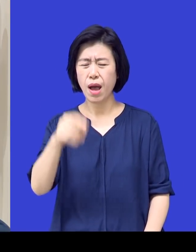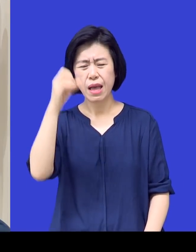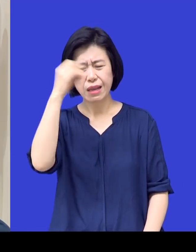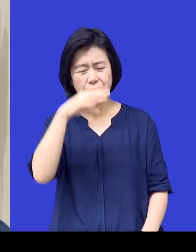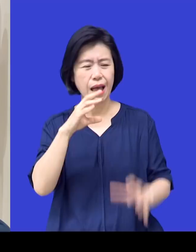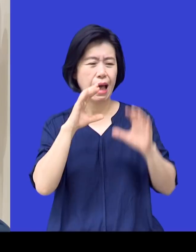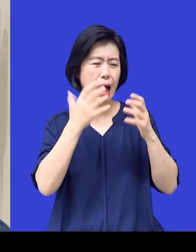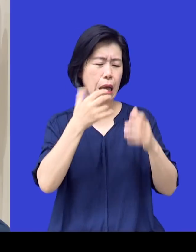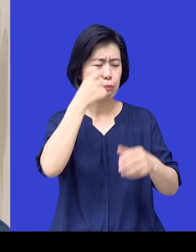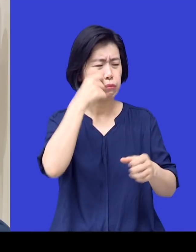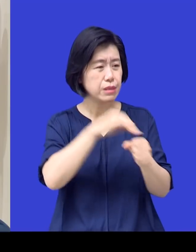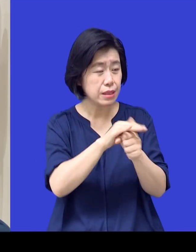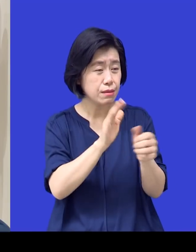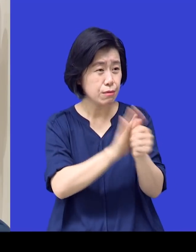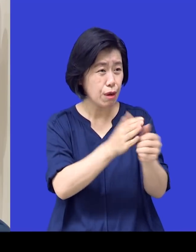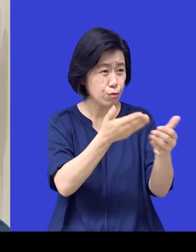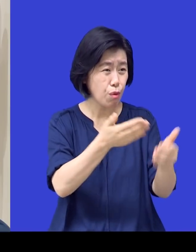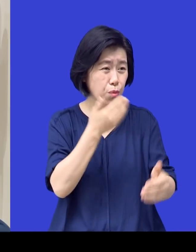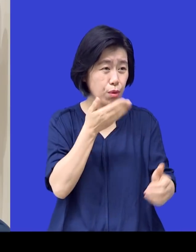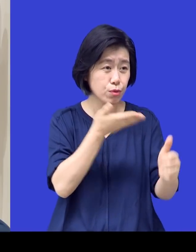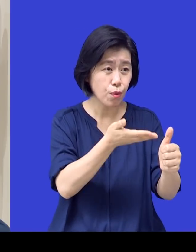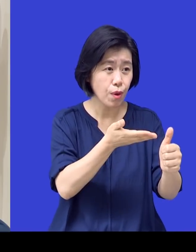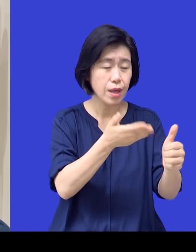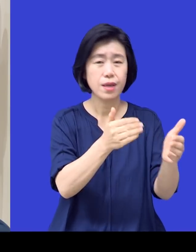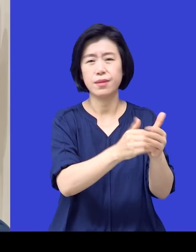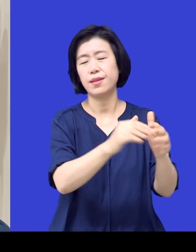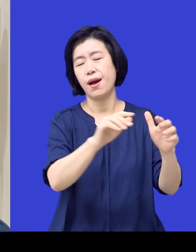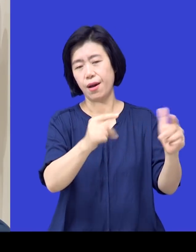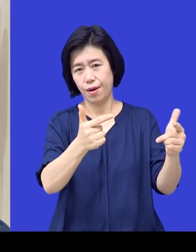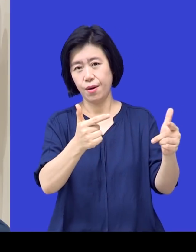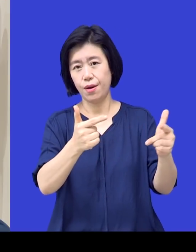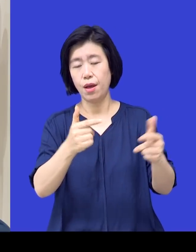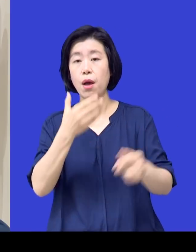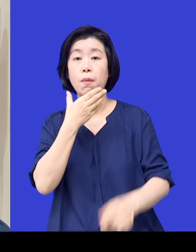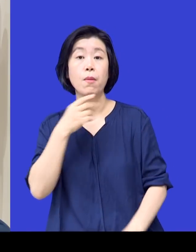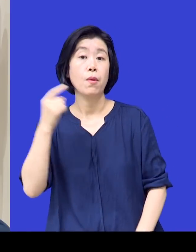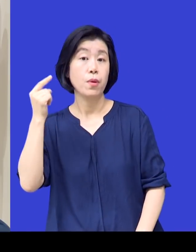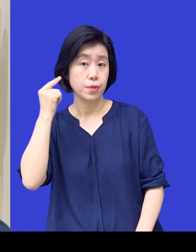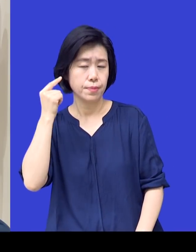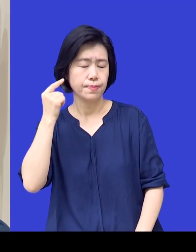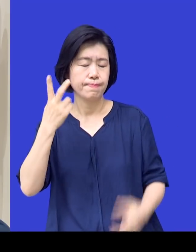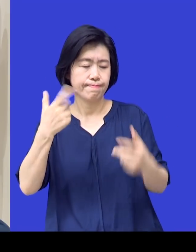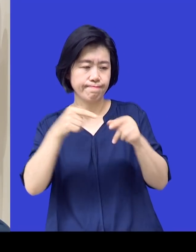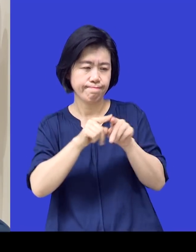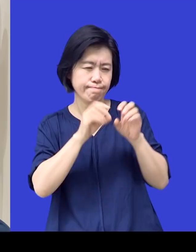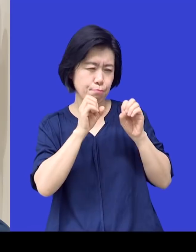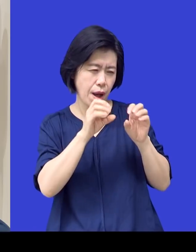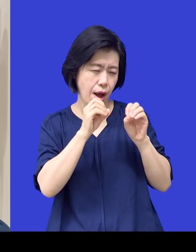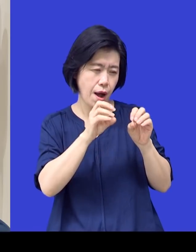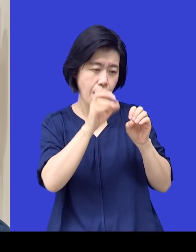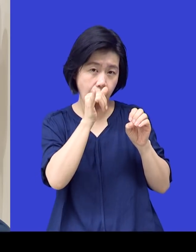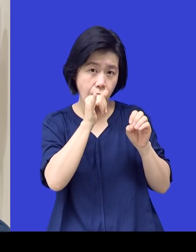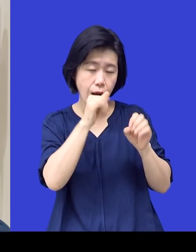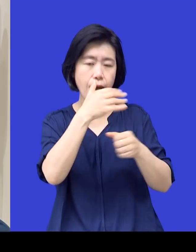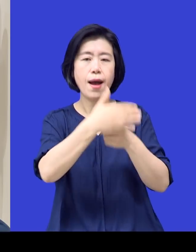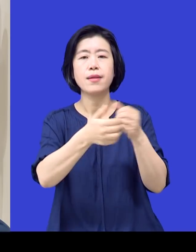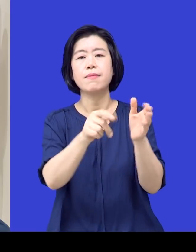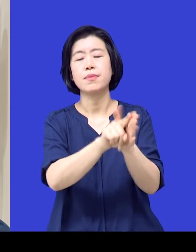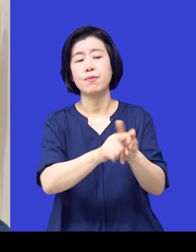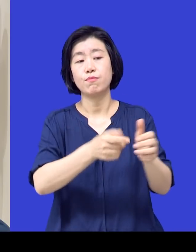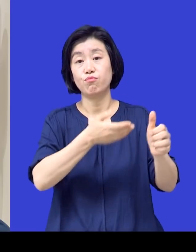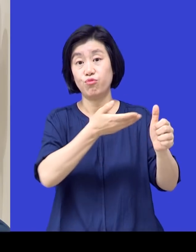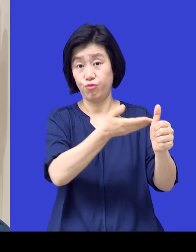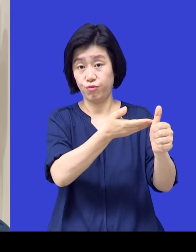아이를 돕는다는 게 아니라 복음을 함께 전해서 네. 하나님의 사람으로 키워낸다는 그것에 제가